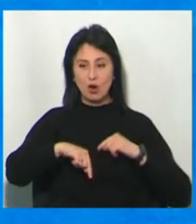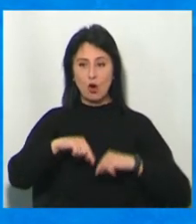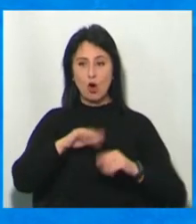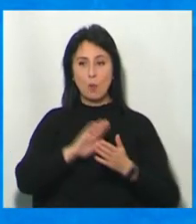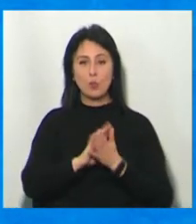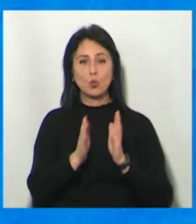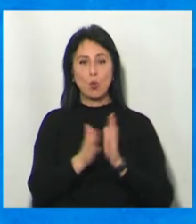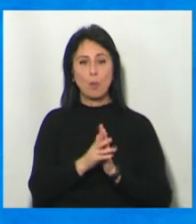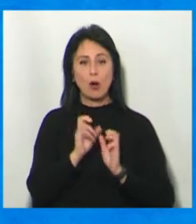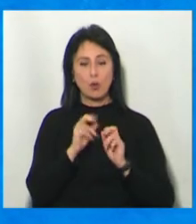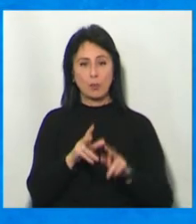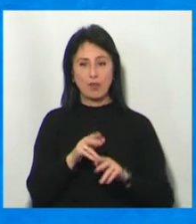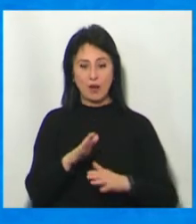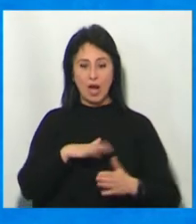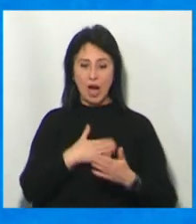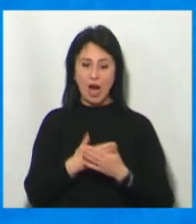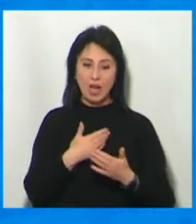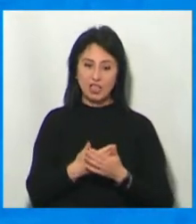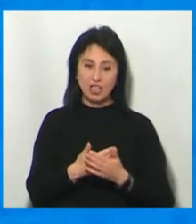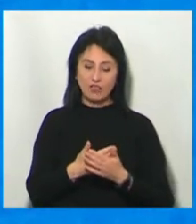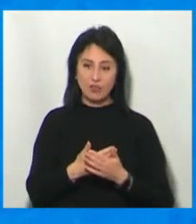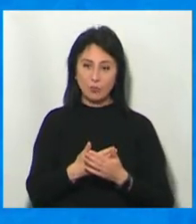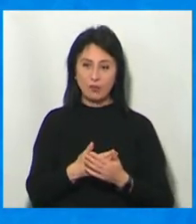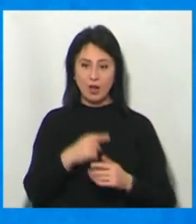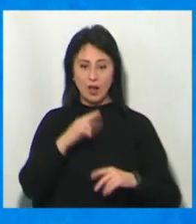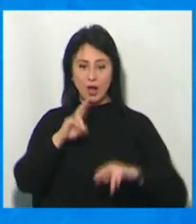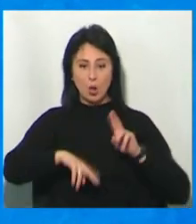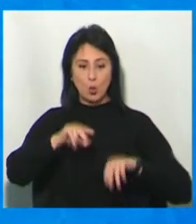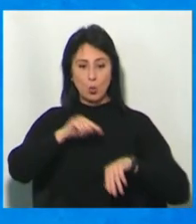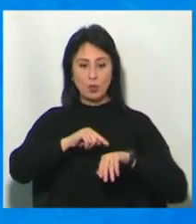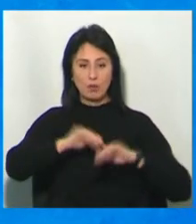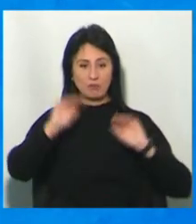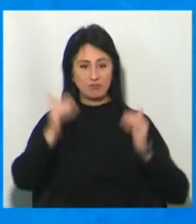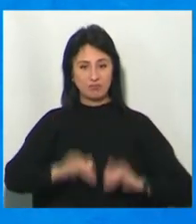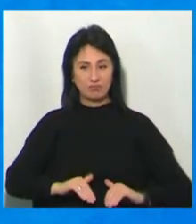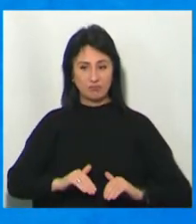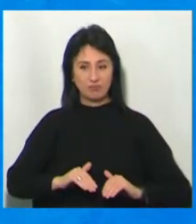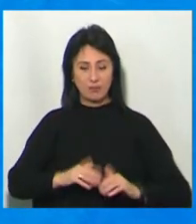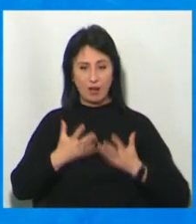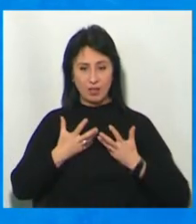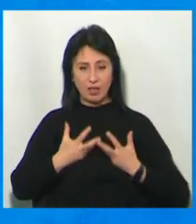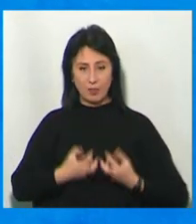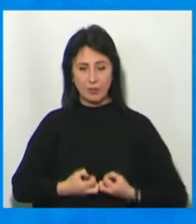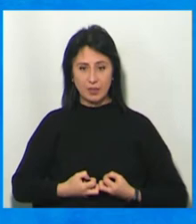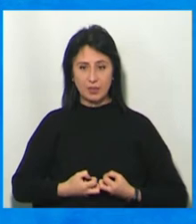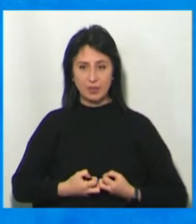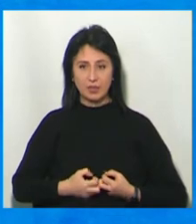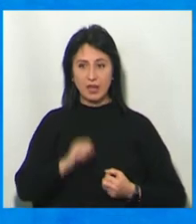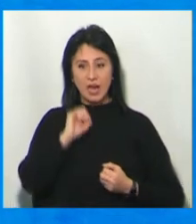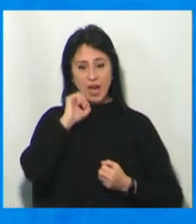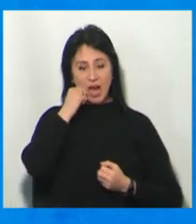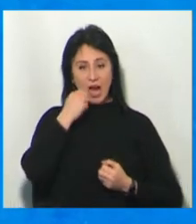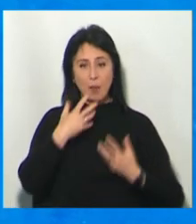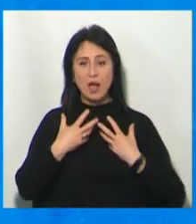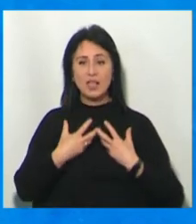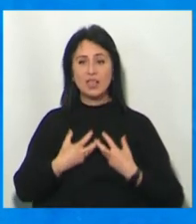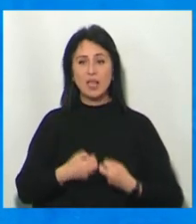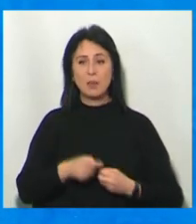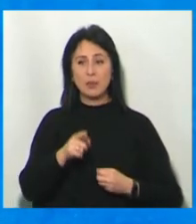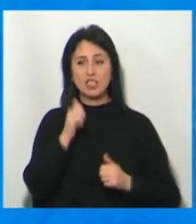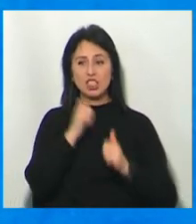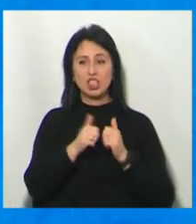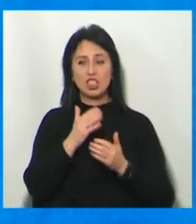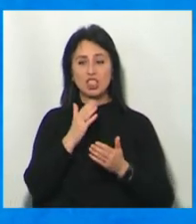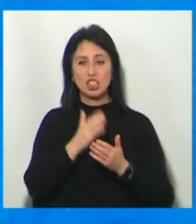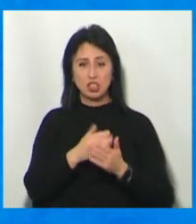ორგანოების მდგომარეობა, აქტივობის და გუნებგანწყობის დაქვეითება, დეპრესია. ხანდაზმულთა დეპრესია ხშირად